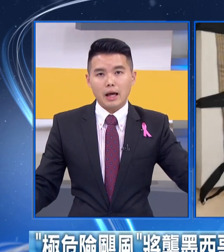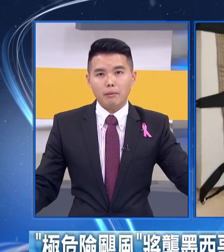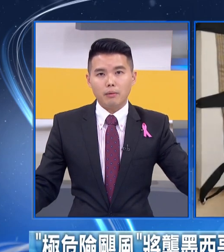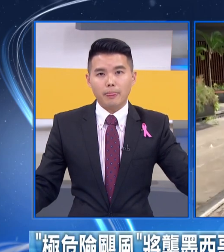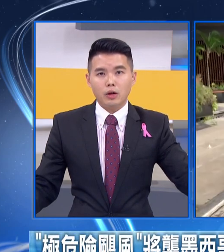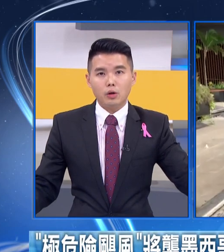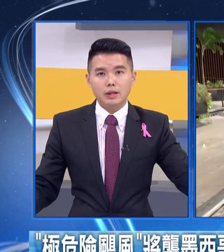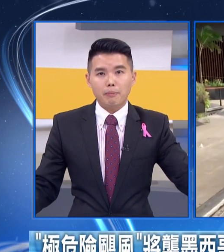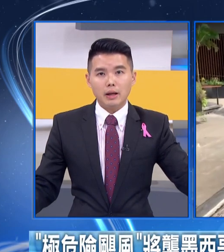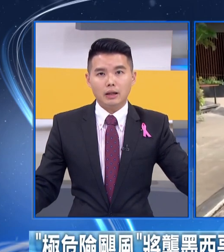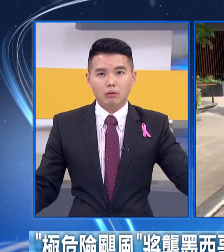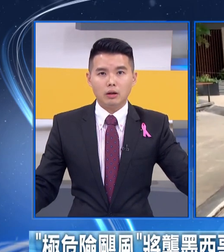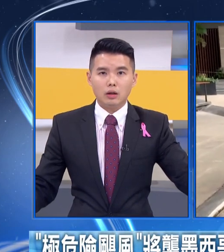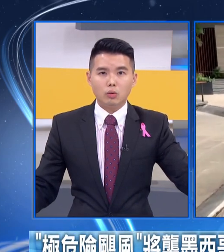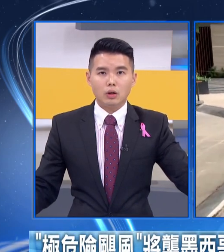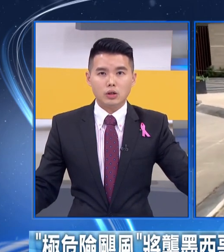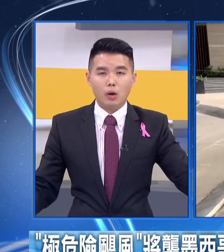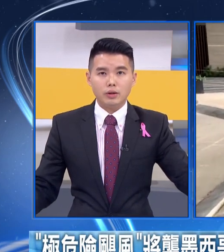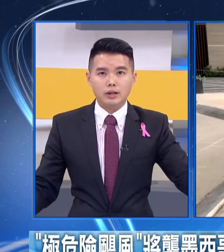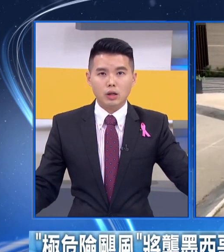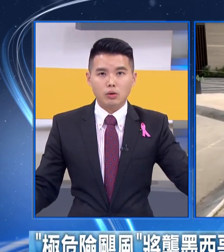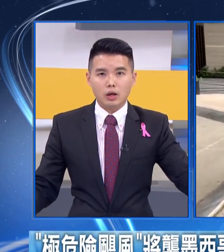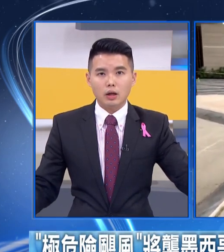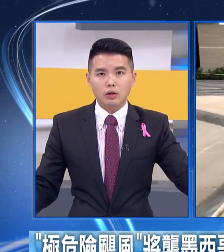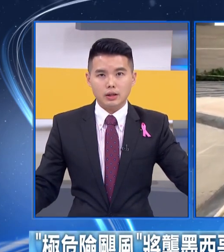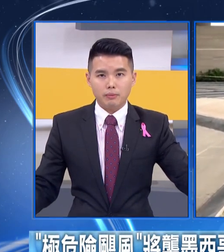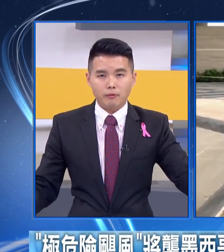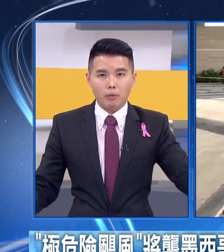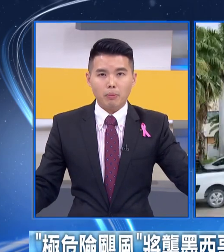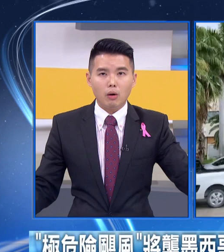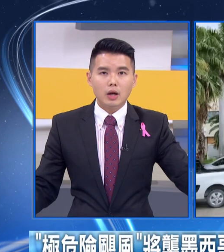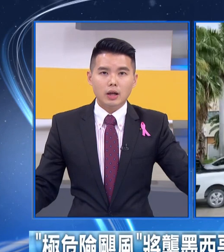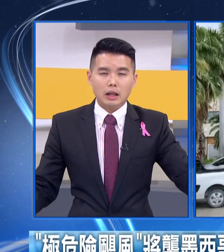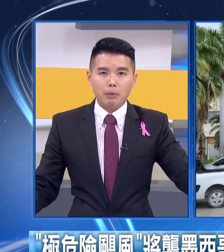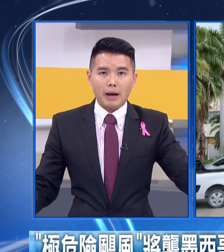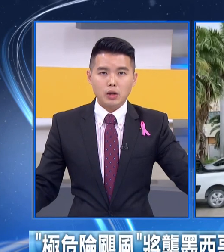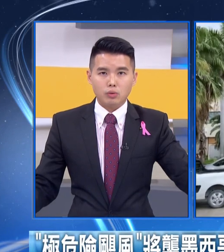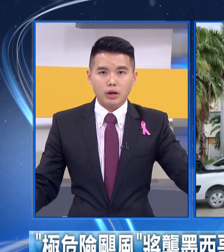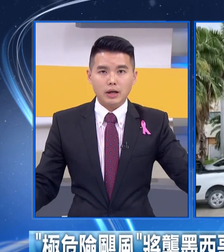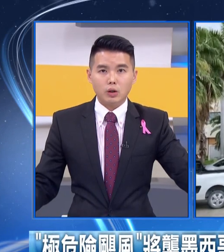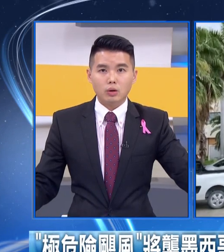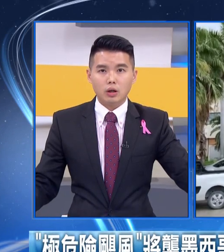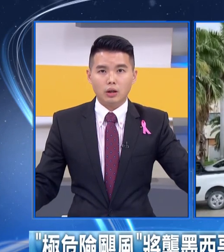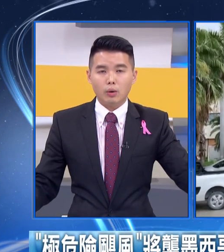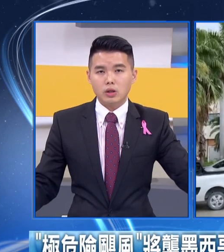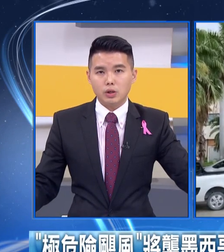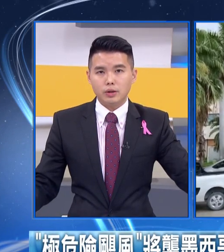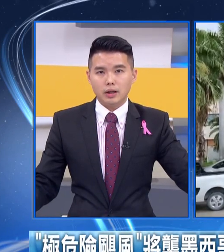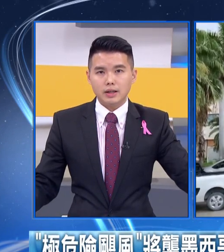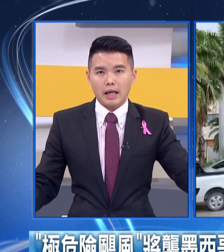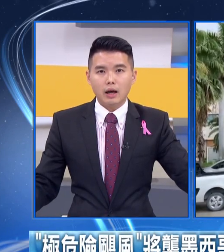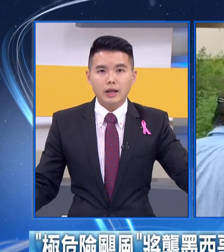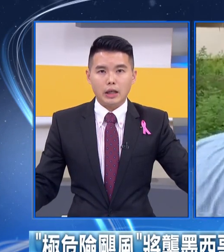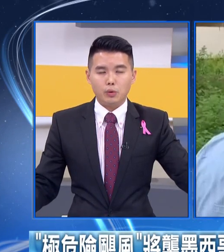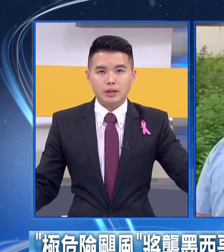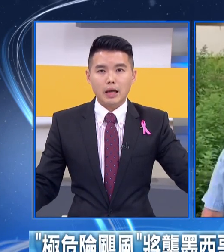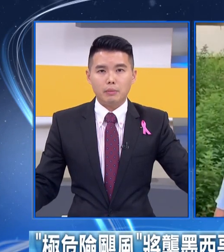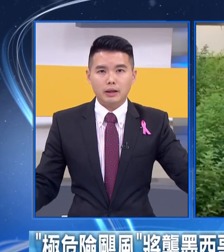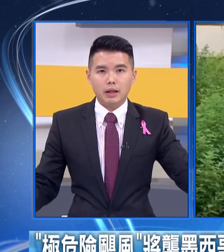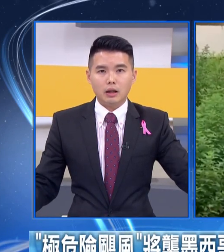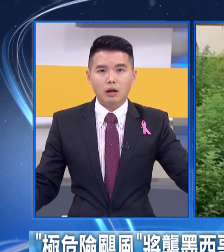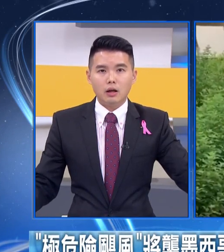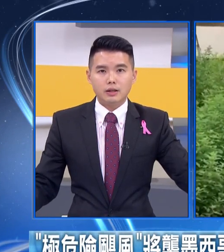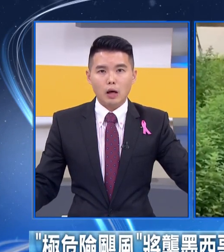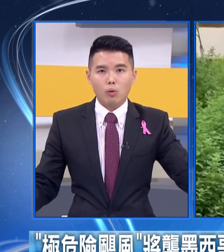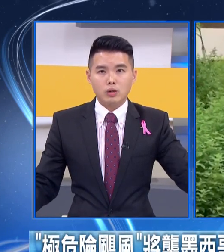在尤加半岛呢登陆的时候已经减弱成二级的风暴，但不排除仍然有可能会持续增强，也预计